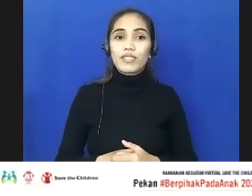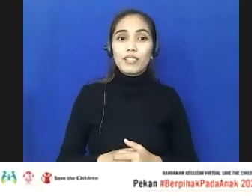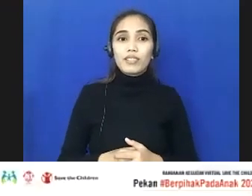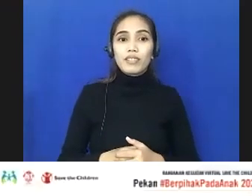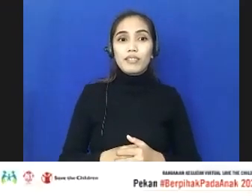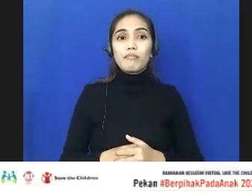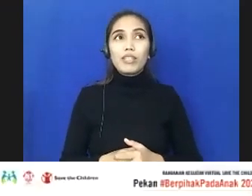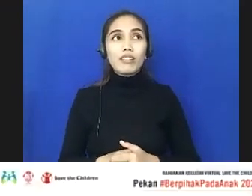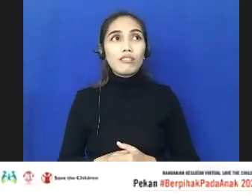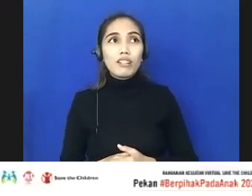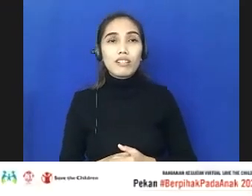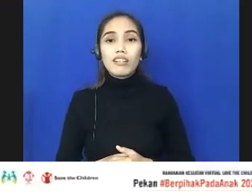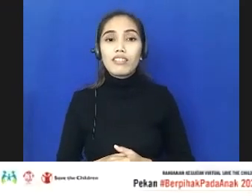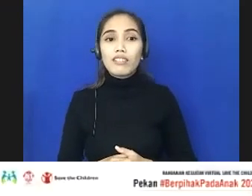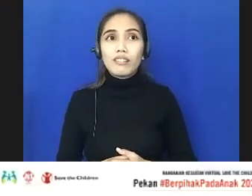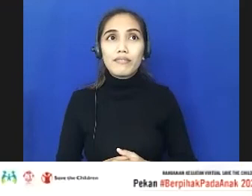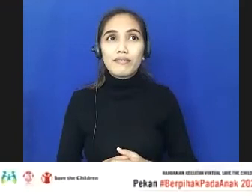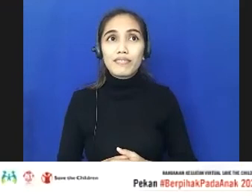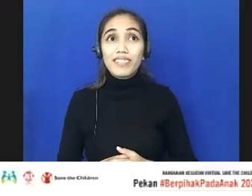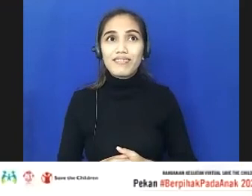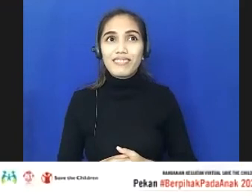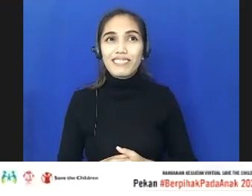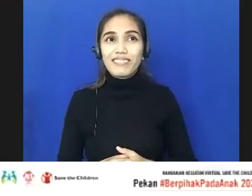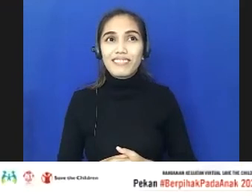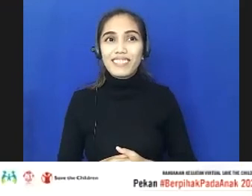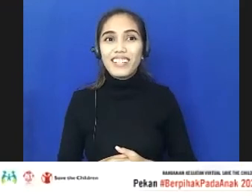sebentar. Oke, siap.